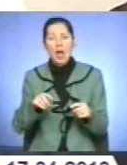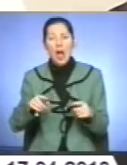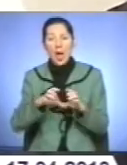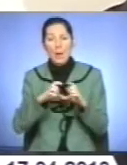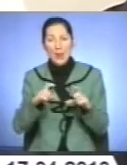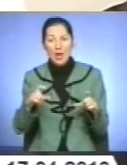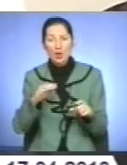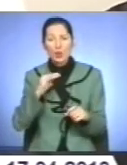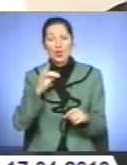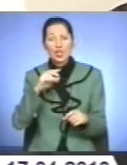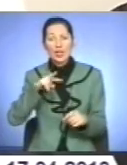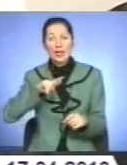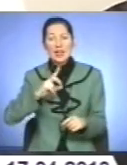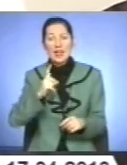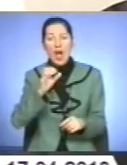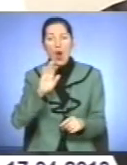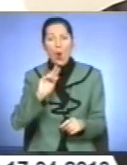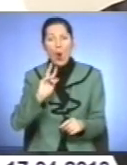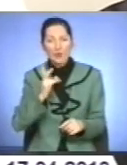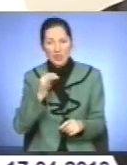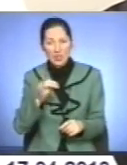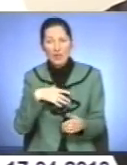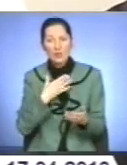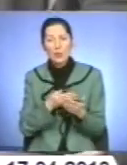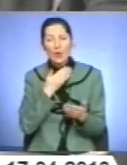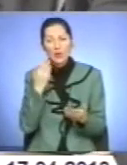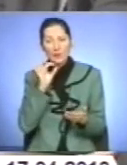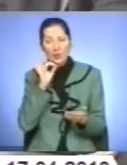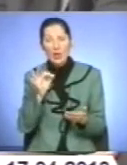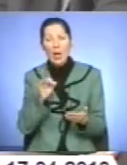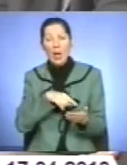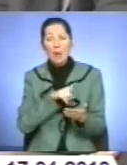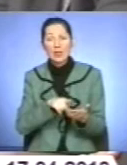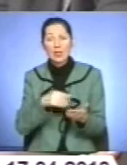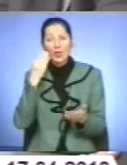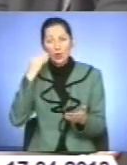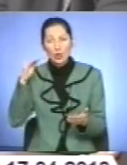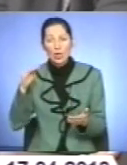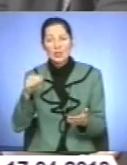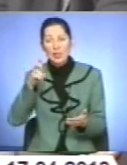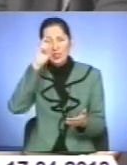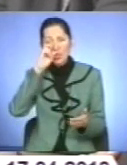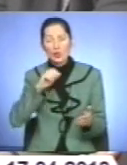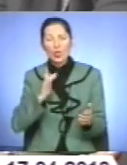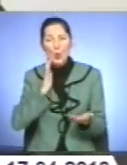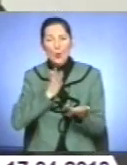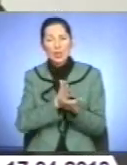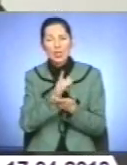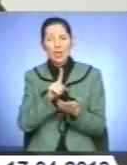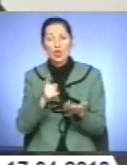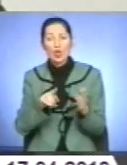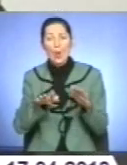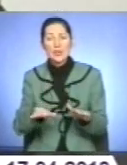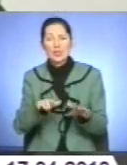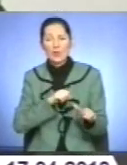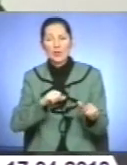Юрій Жиріховський у своєму виступі наголосив на питаннях вдосконалення державної політики щодо місцевого самоврядування і